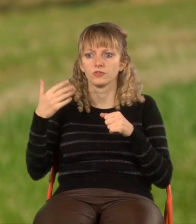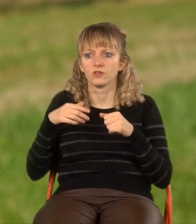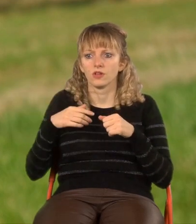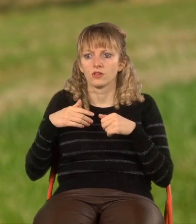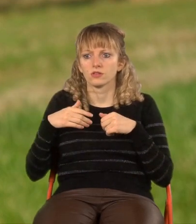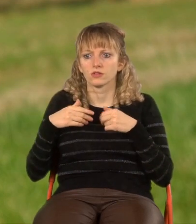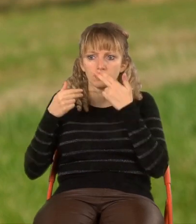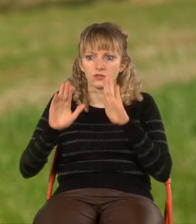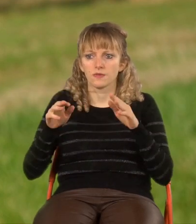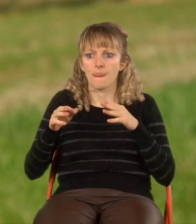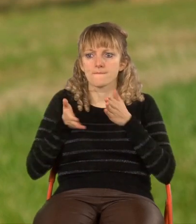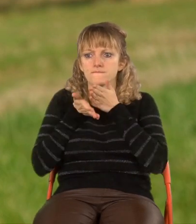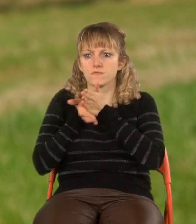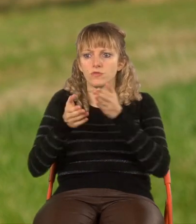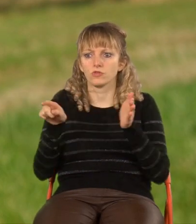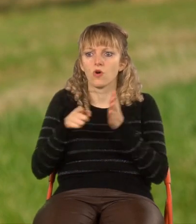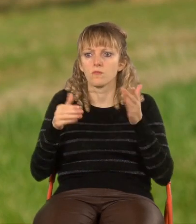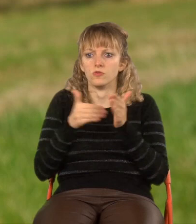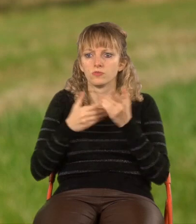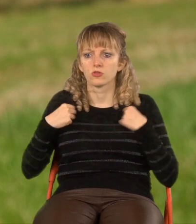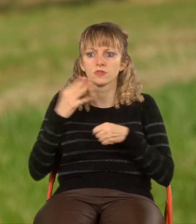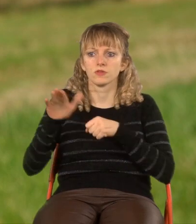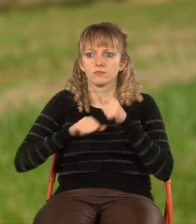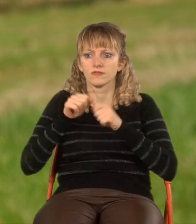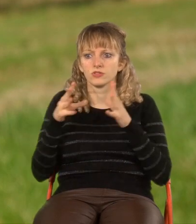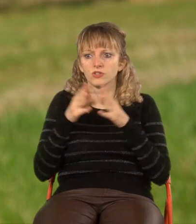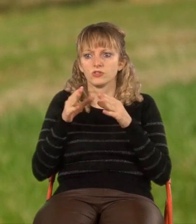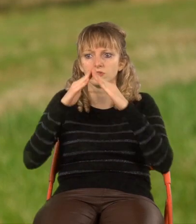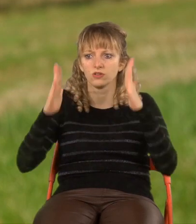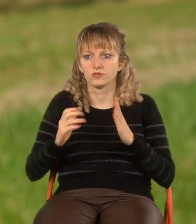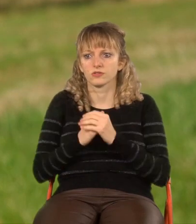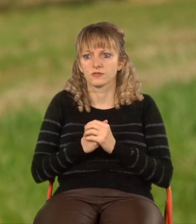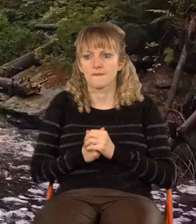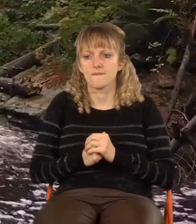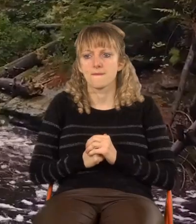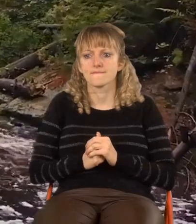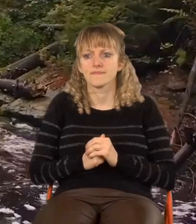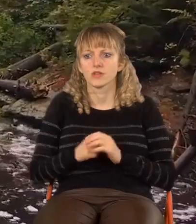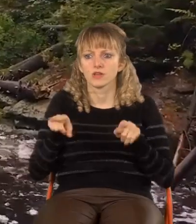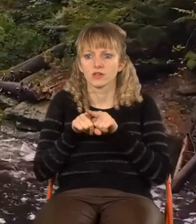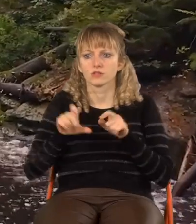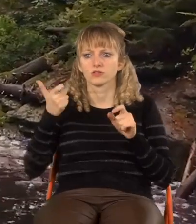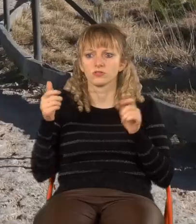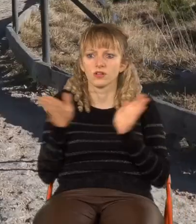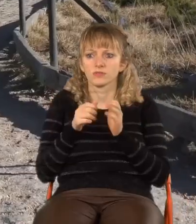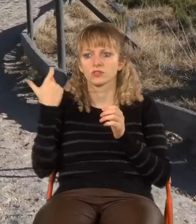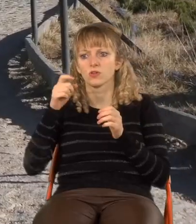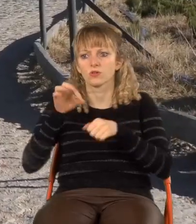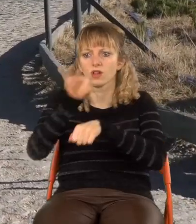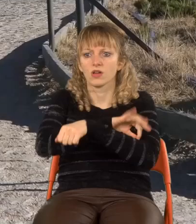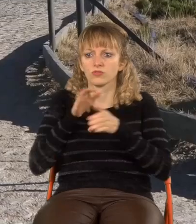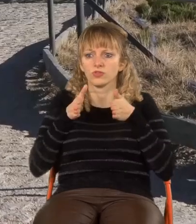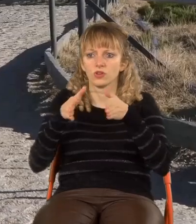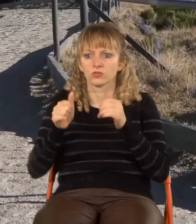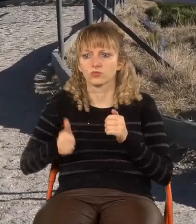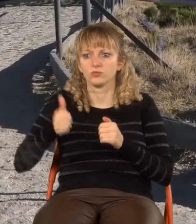roku 2025 dostosowanie do potrzeb osób niepełnosprawnych 10 schronisk oraz